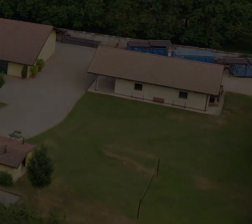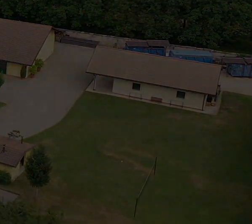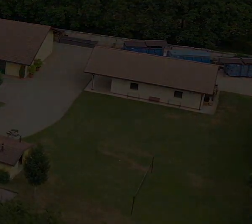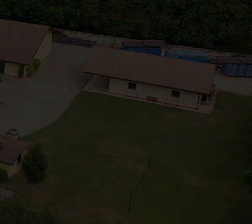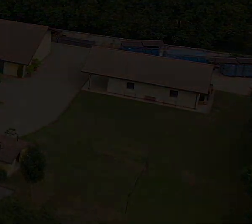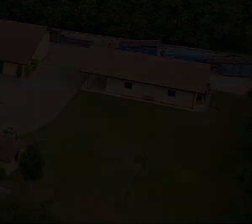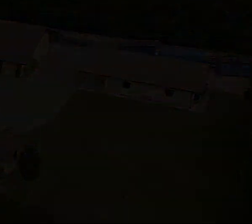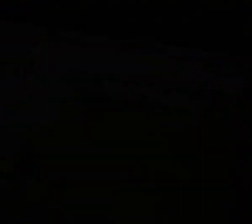identità